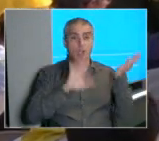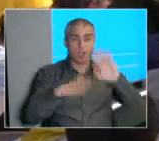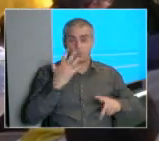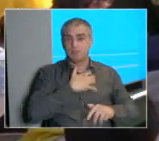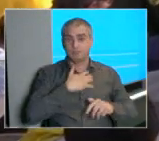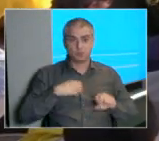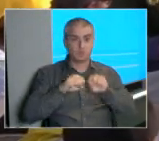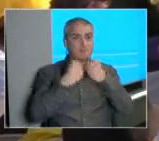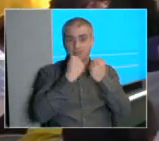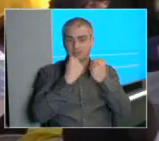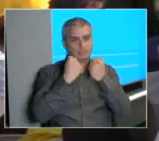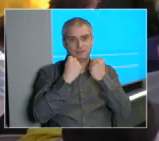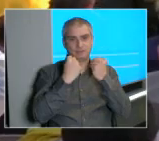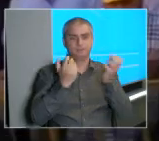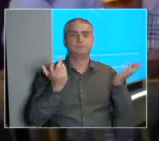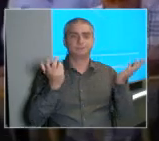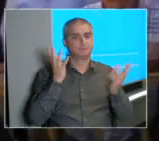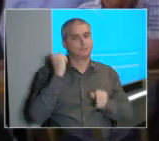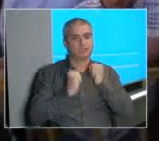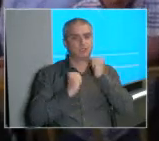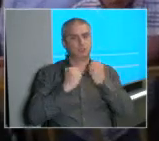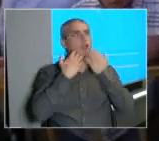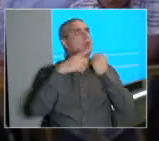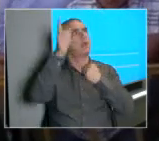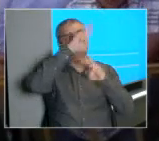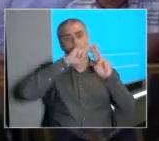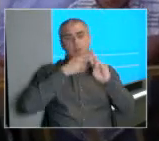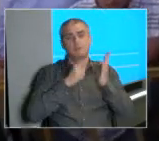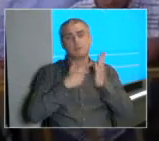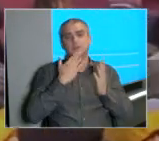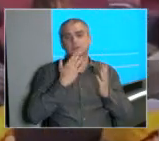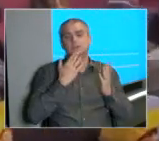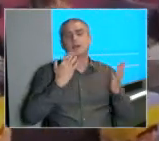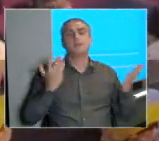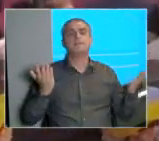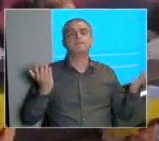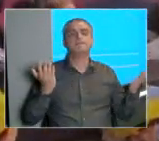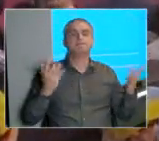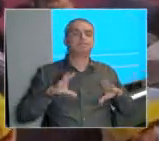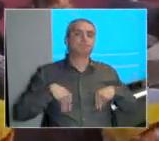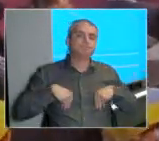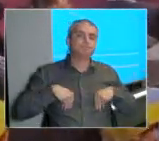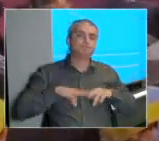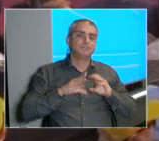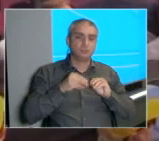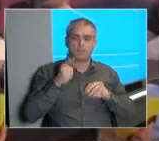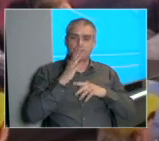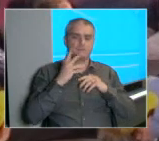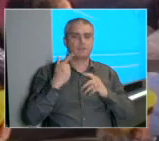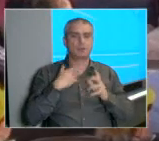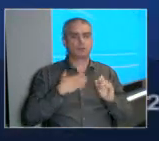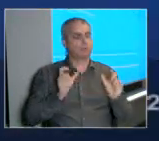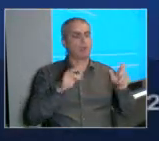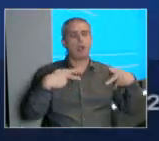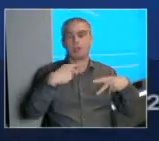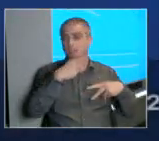ופצועים ונזקים, יהיה קשה מאוד להסביר את זה. ולכן ישראל איכשהו השלימה עם זה, והיא פונה על הרתעה